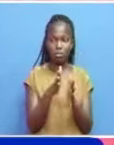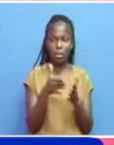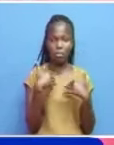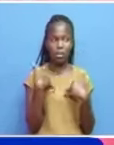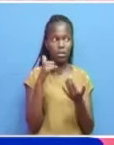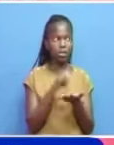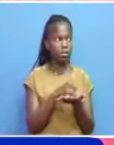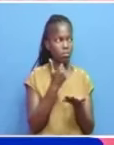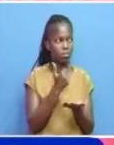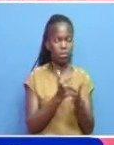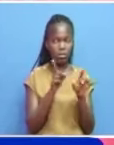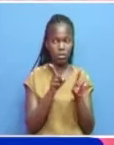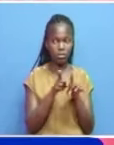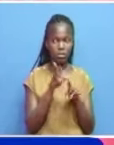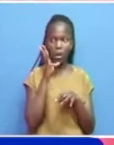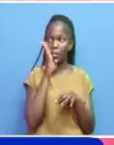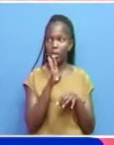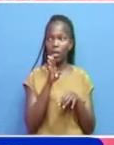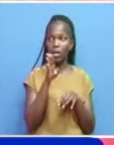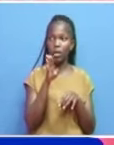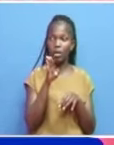seat, ya atakuwa kadori.